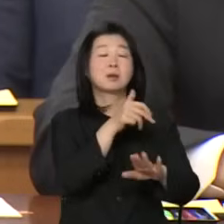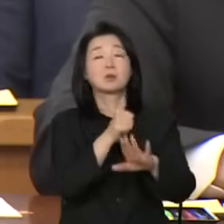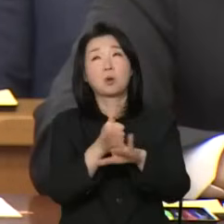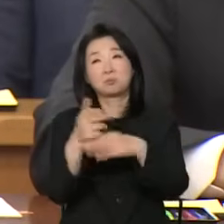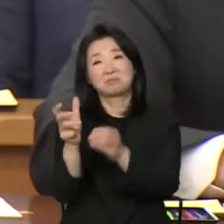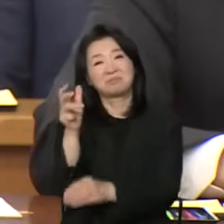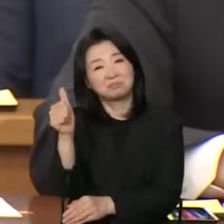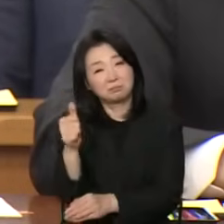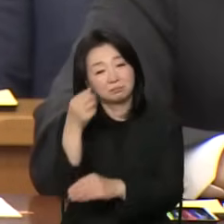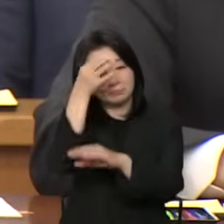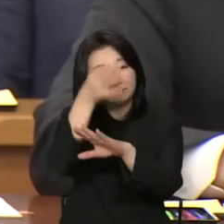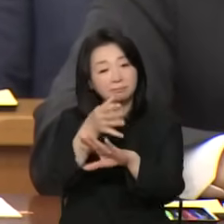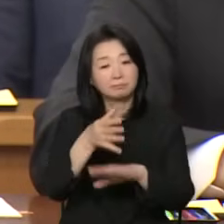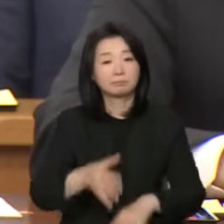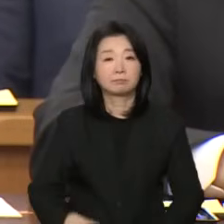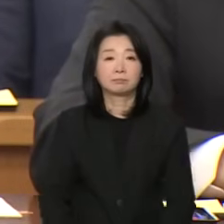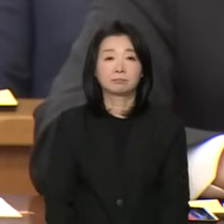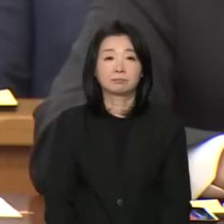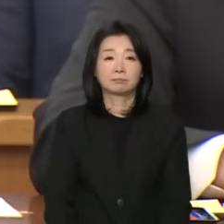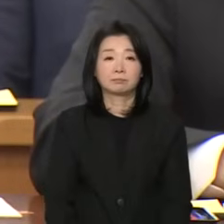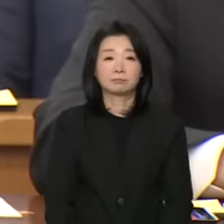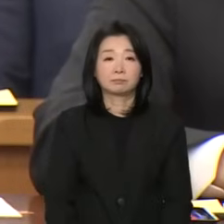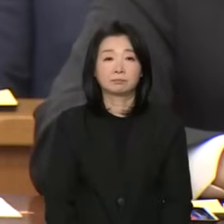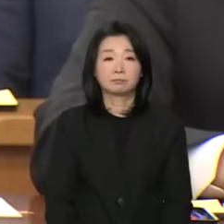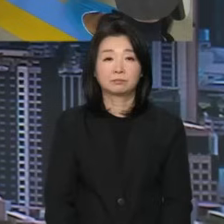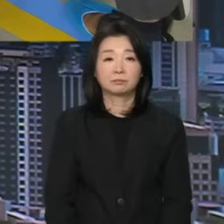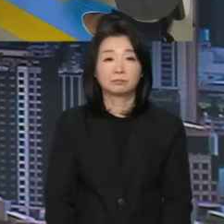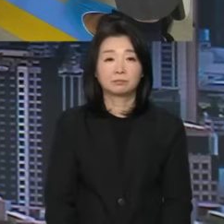사과했습니다. JTBC 윤세민입니다.